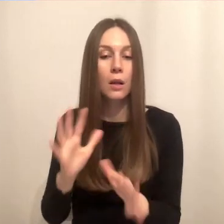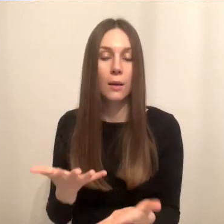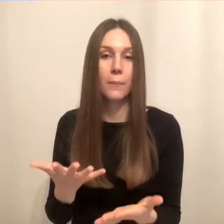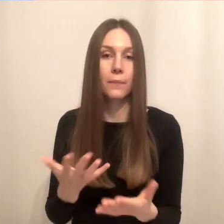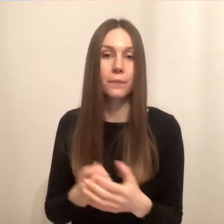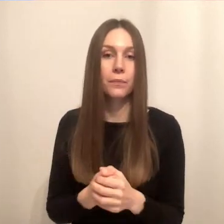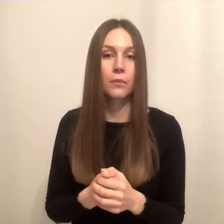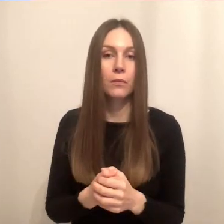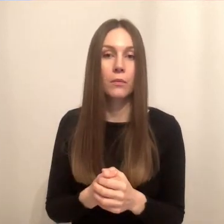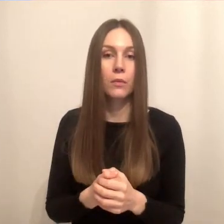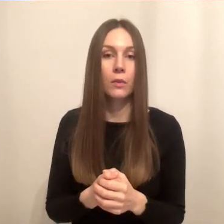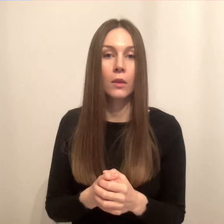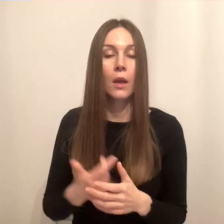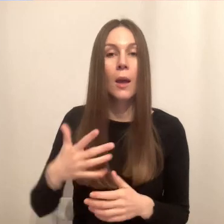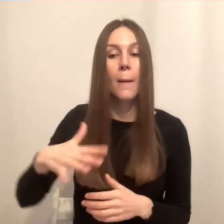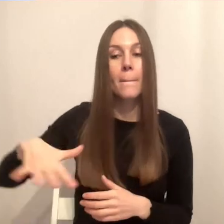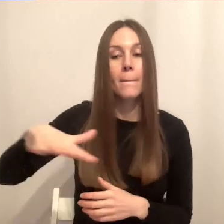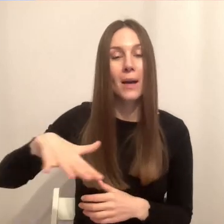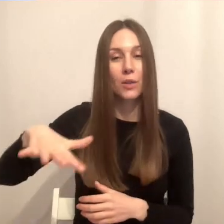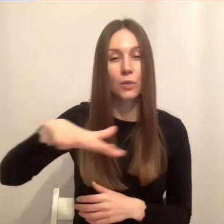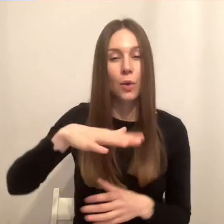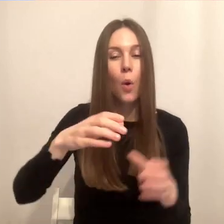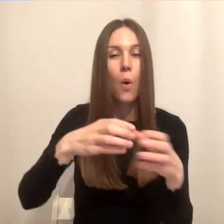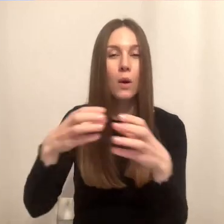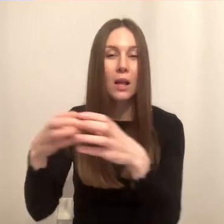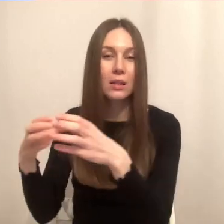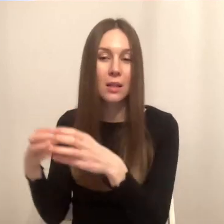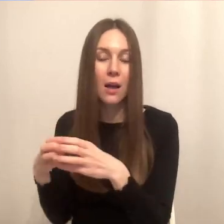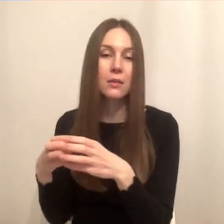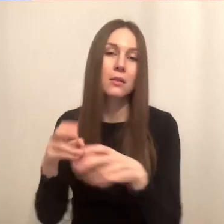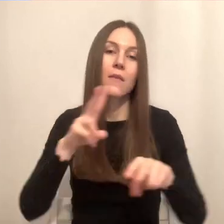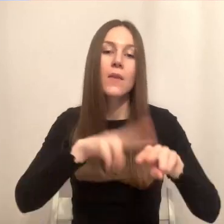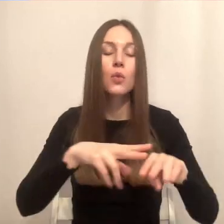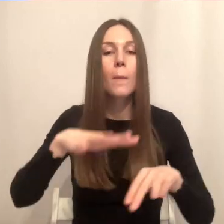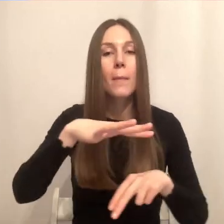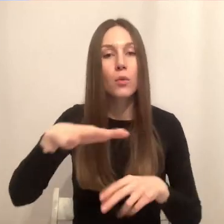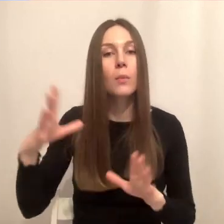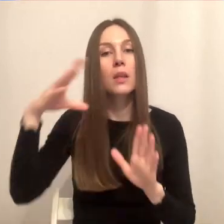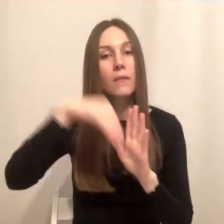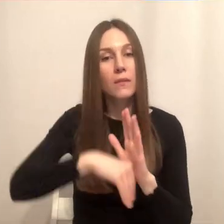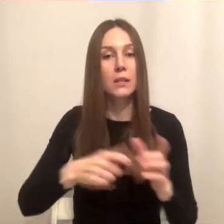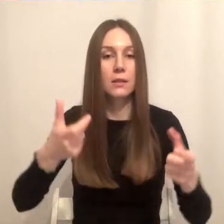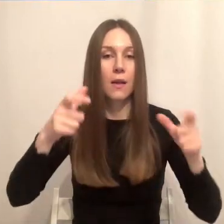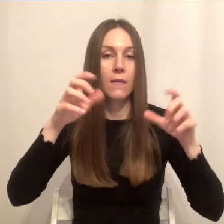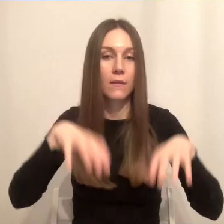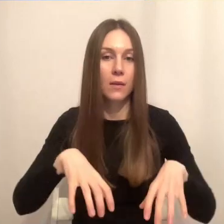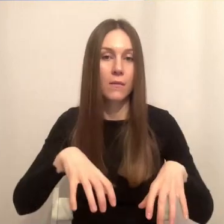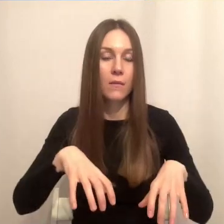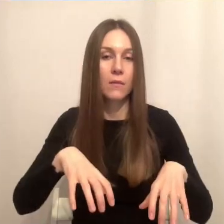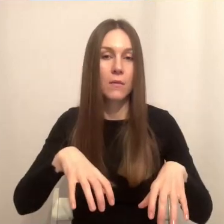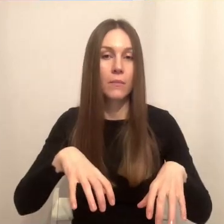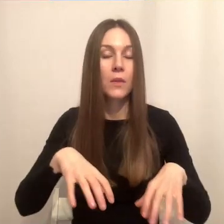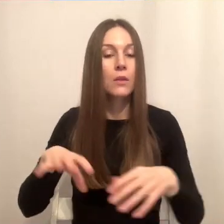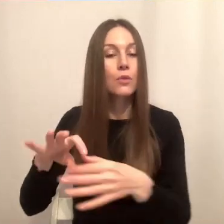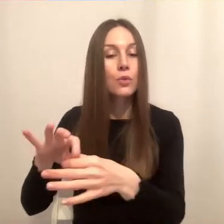įtraukčiau bendruomeninės organizacijas, vietų bendruomenės į savivaldą. Ir suvieničiau, kad tai vis